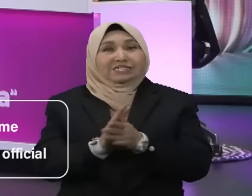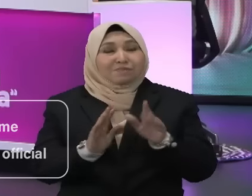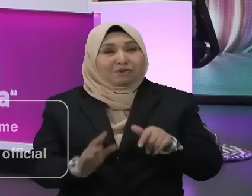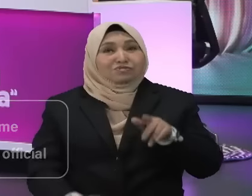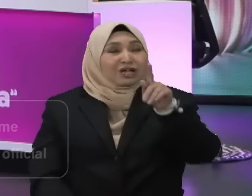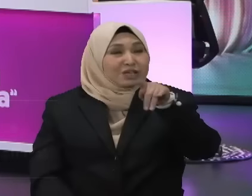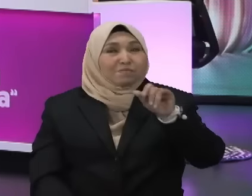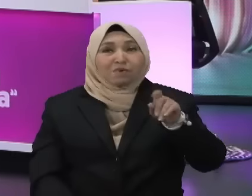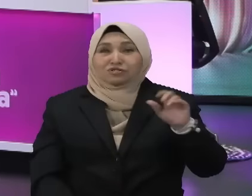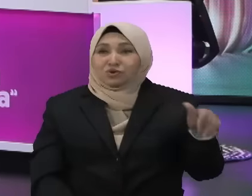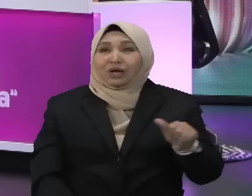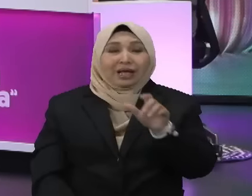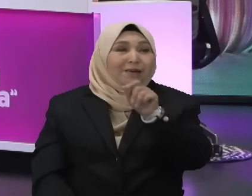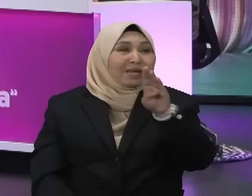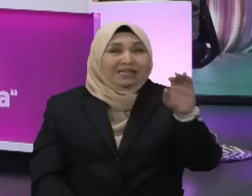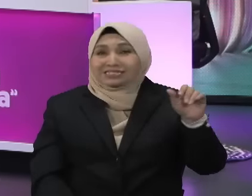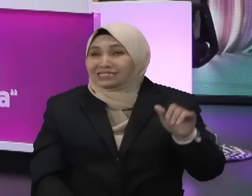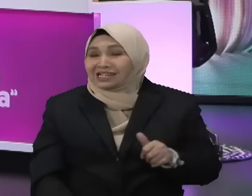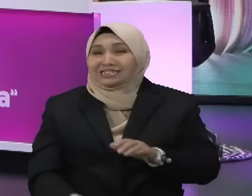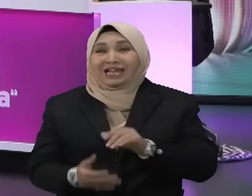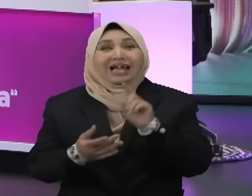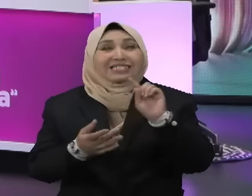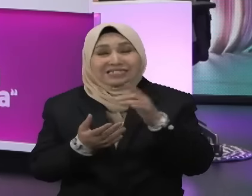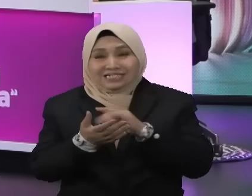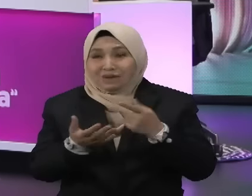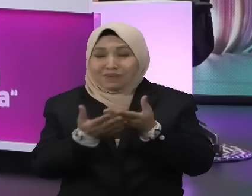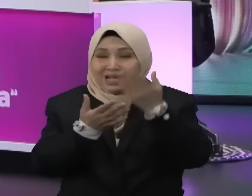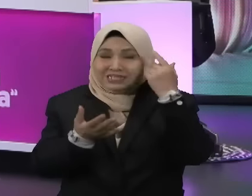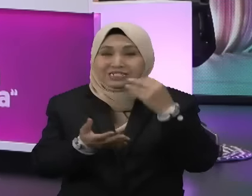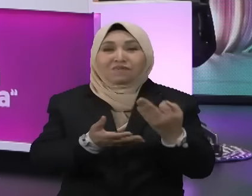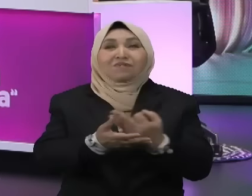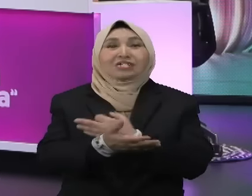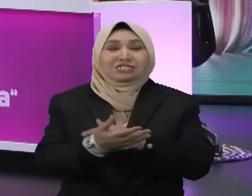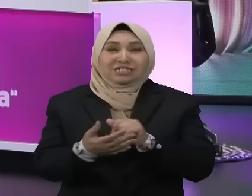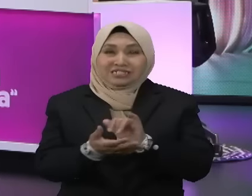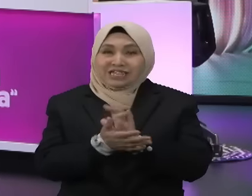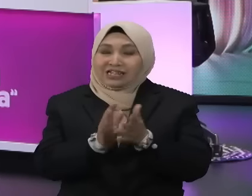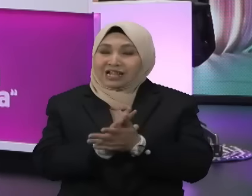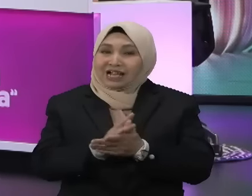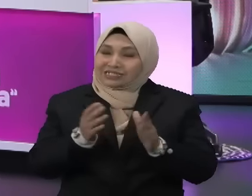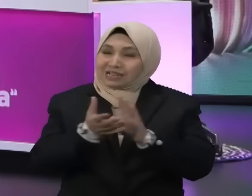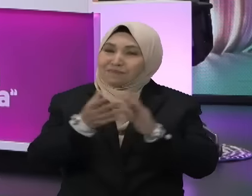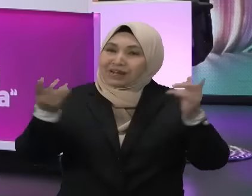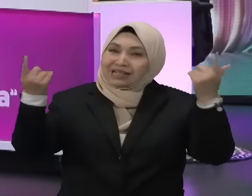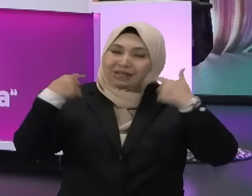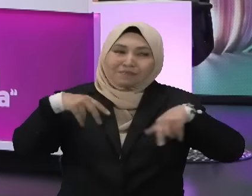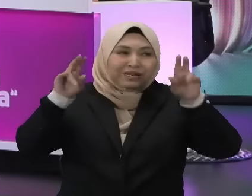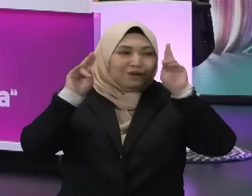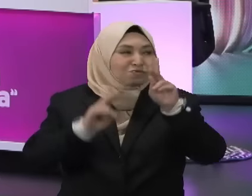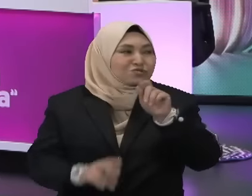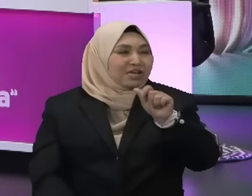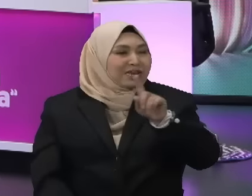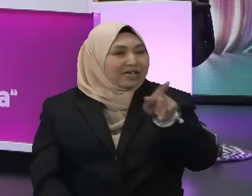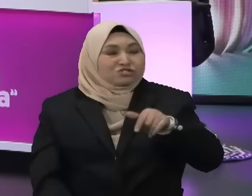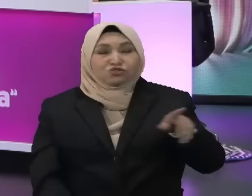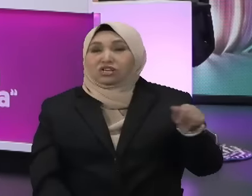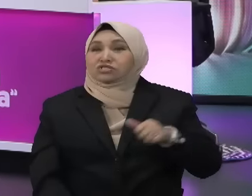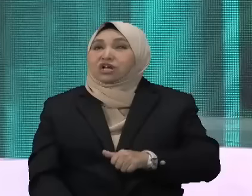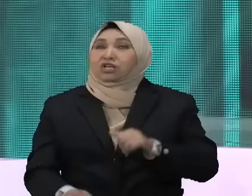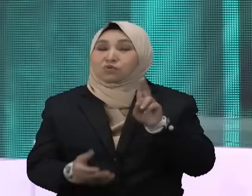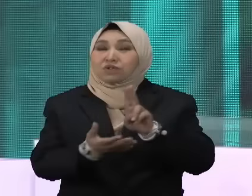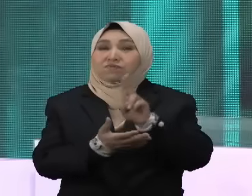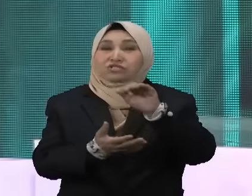Dia keluar ABC je. Masya-Allah. Okey. Memang kita belajar yang basic jelah di sana. Ya, ahlan wa sahlan pada Ustaz Aizad ya, daripada Universiti Islam Selangor pada hari ini